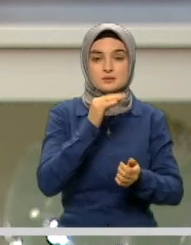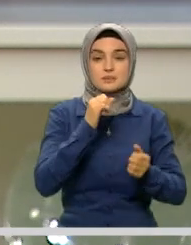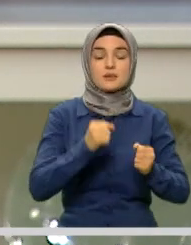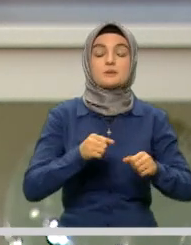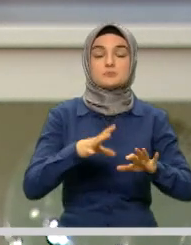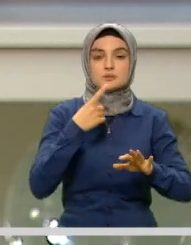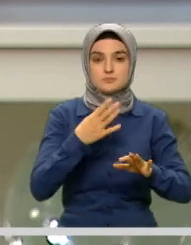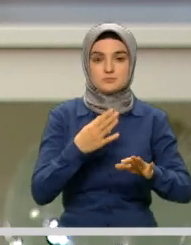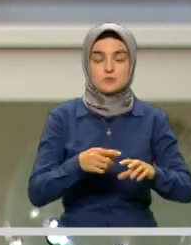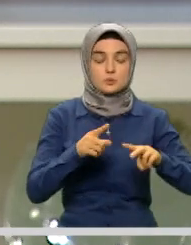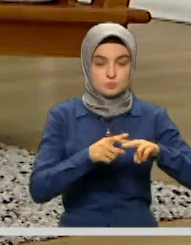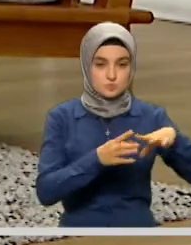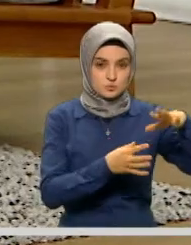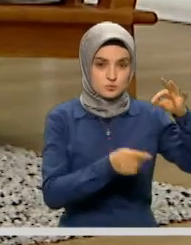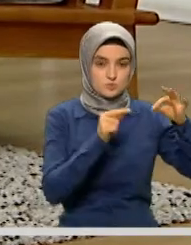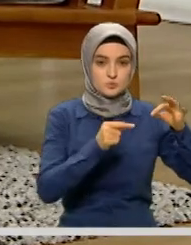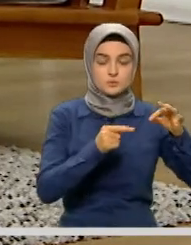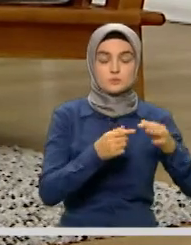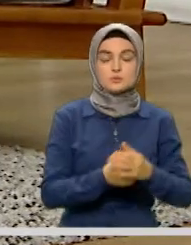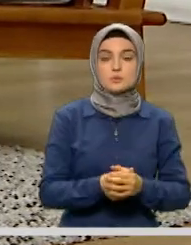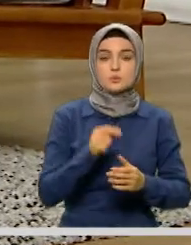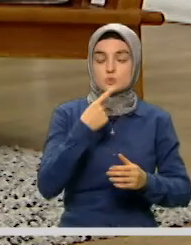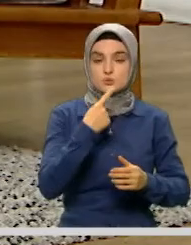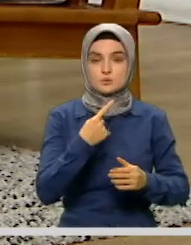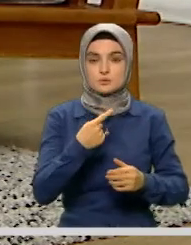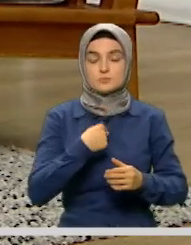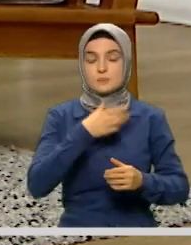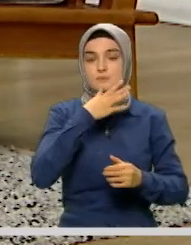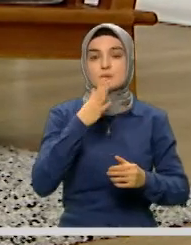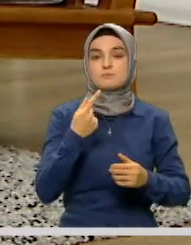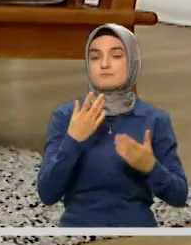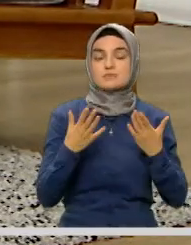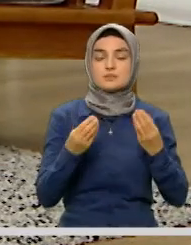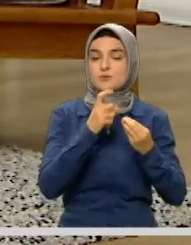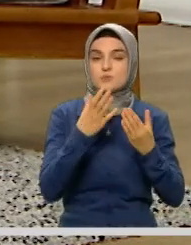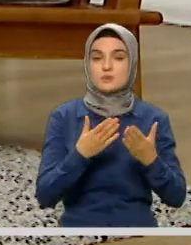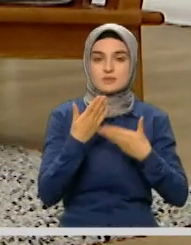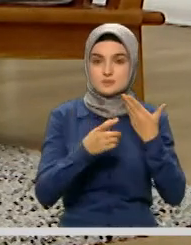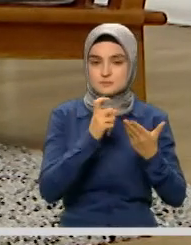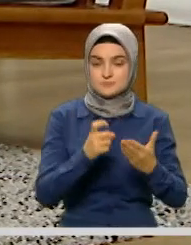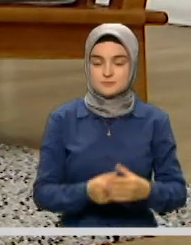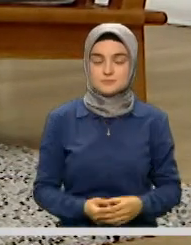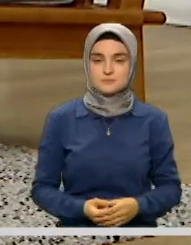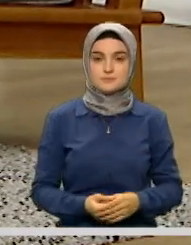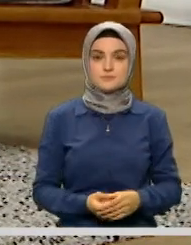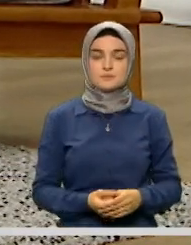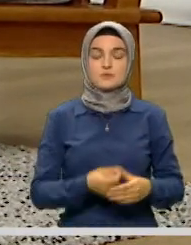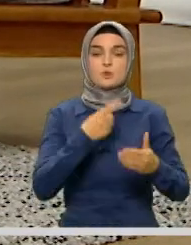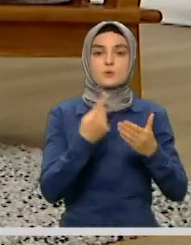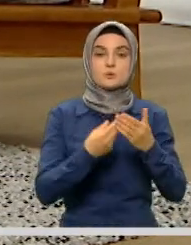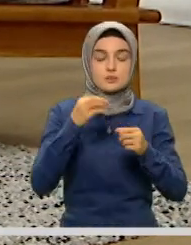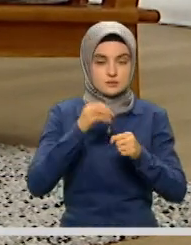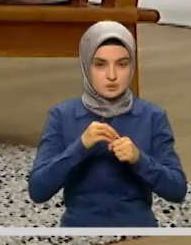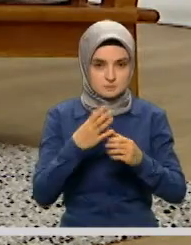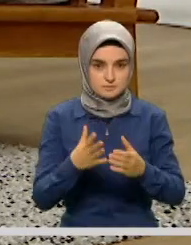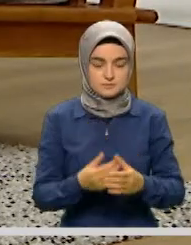şey demiyor. Hemen tövbe ediyor. Evet. Ben bilmem diyor. Nasıl oluyor hocam bir aktarın bize. Aslında Kur'an-ı Kerim'de çok ilginç bir anekdot